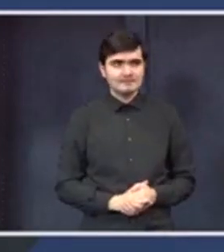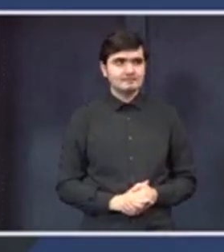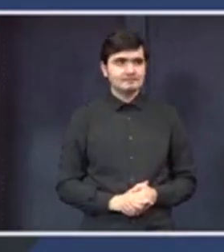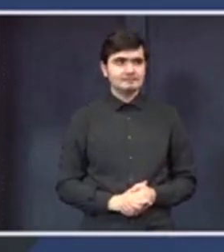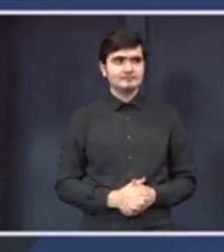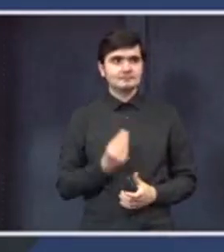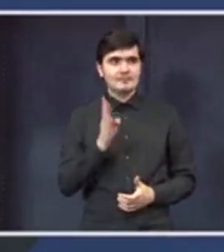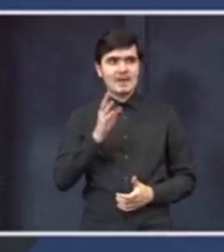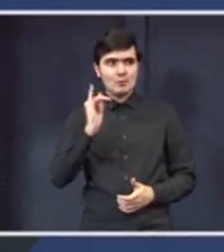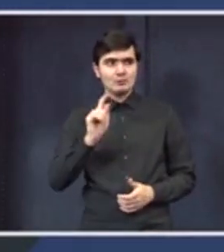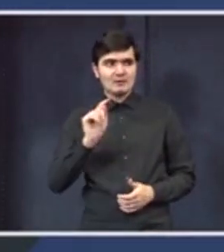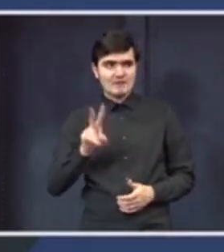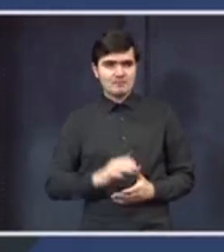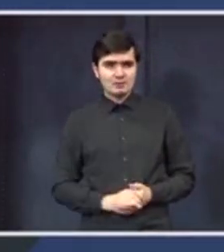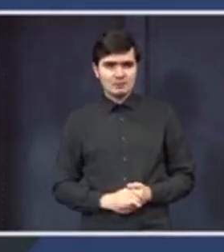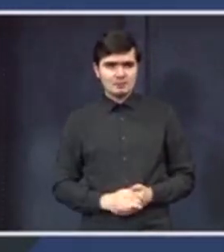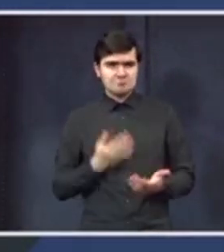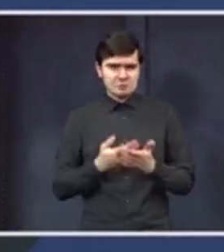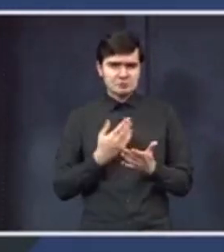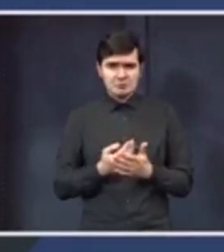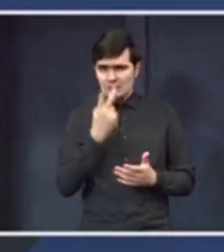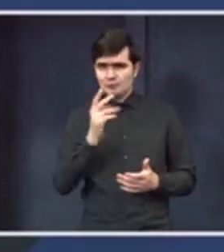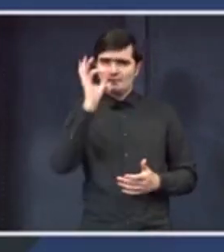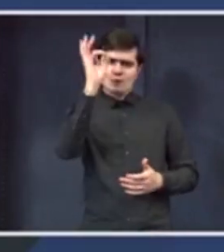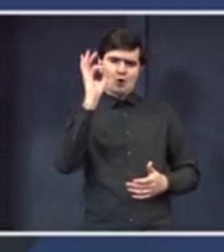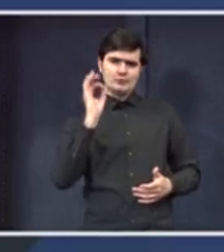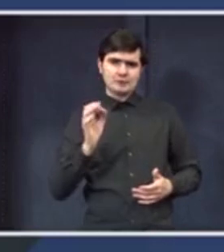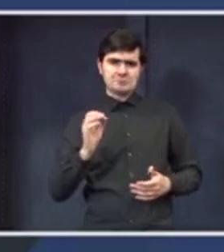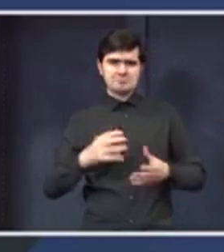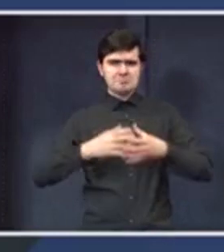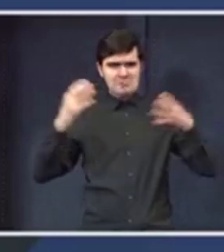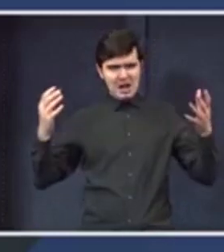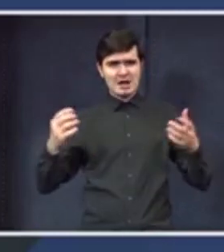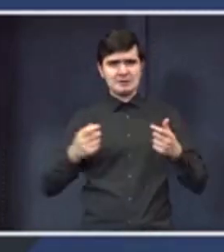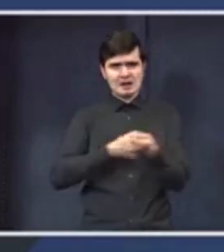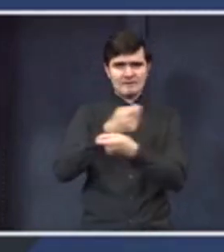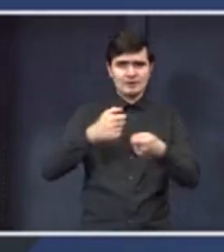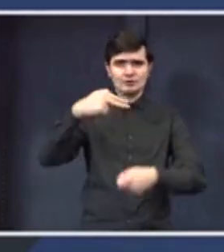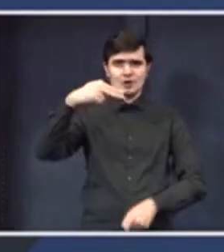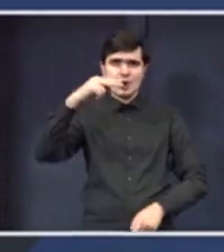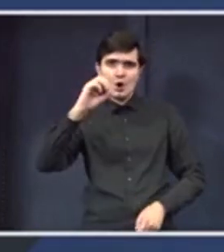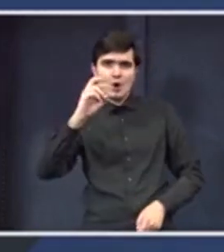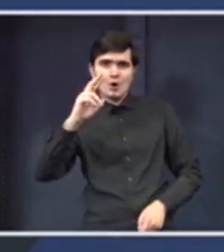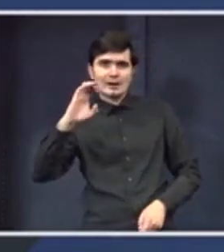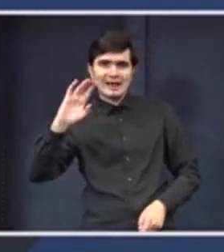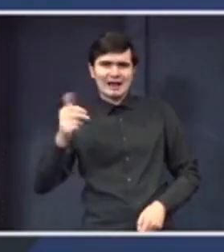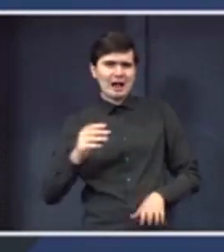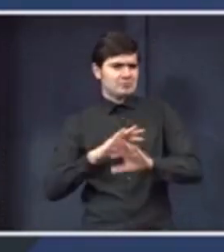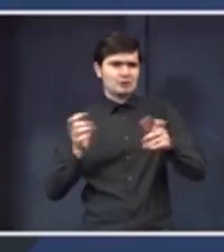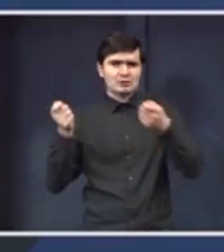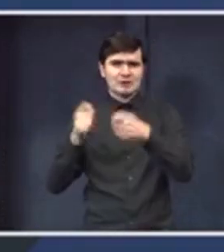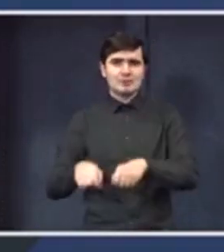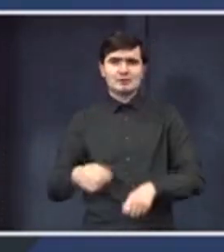Del Pupo, B1 TV. Având în vedere că un procent semnificativ din afacerile din Horeca s-au închis de tot și